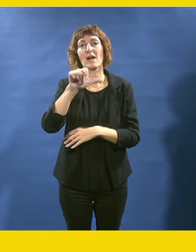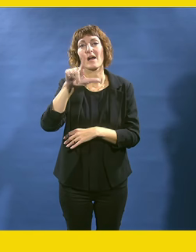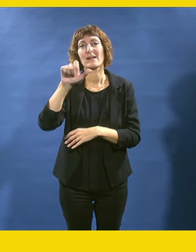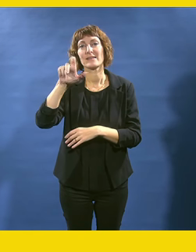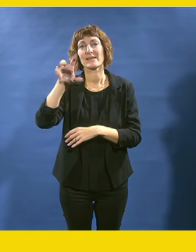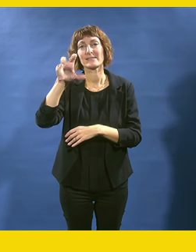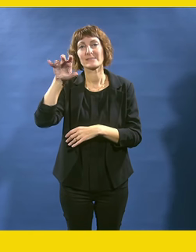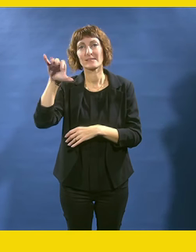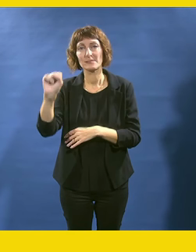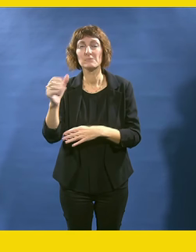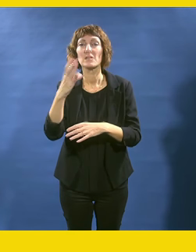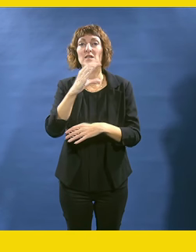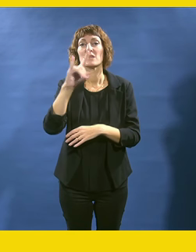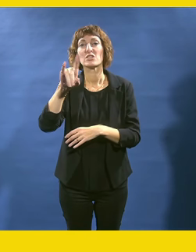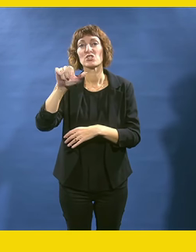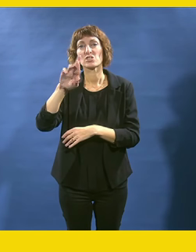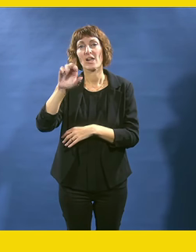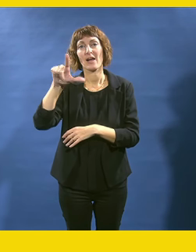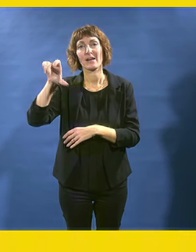Elisa.